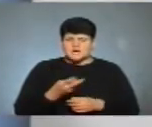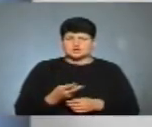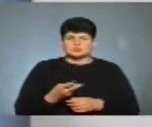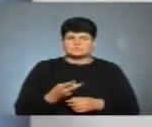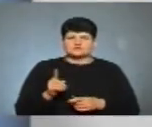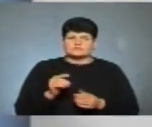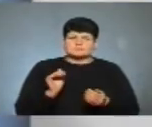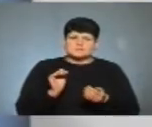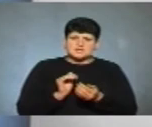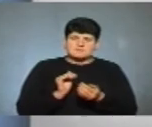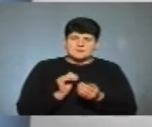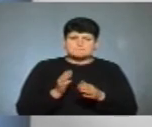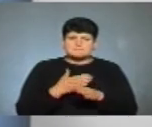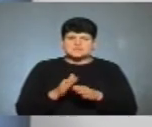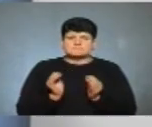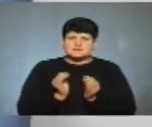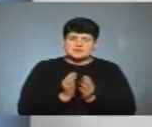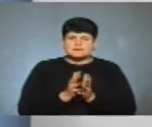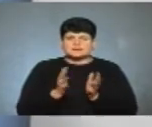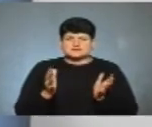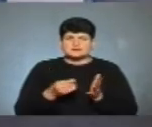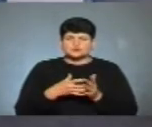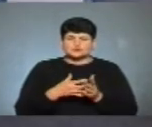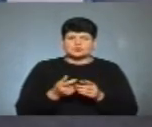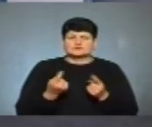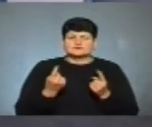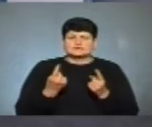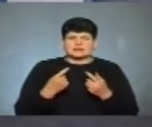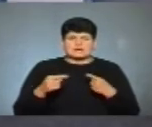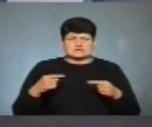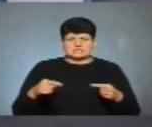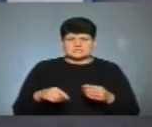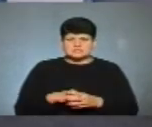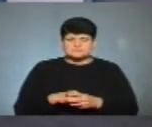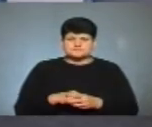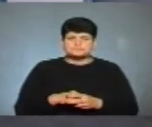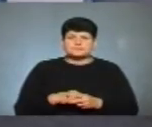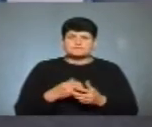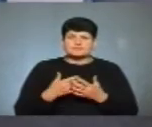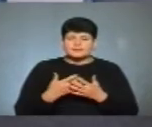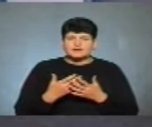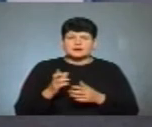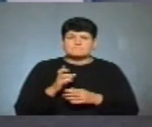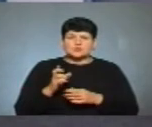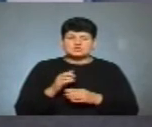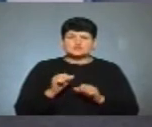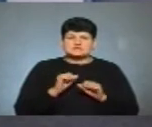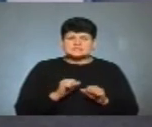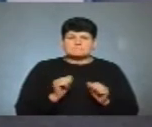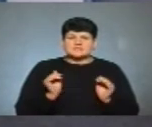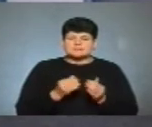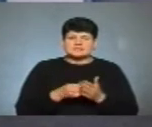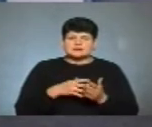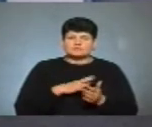від мінімальних, між мінімальною і максимальною ціною, ну, дуже величезна різниця. Наприклад, костюм біологічного захисту мінімальна ціна